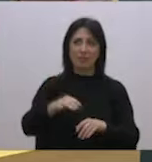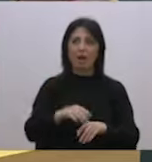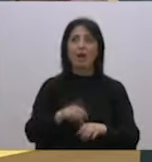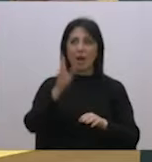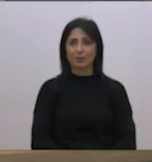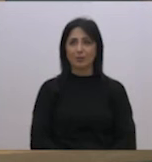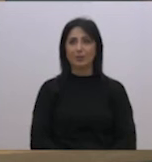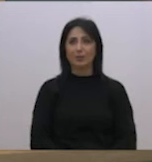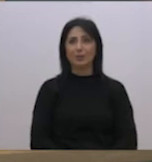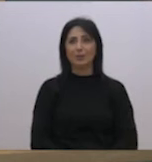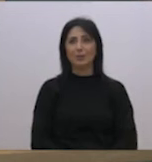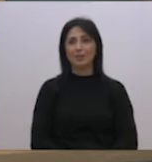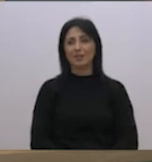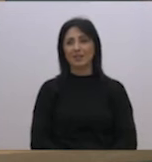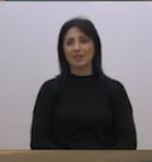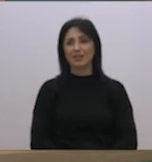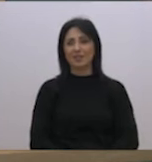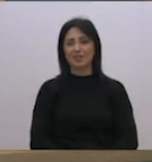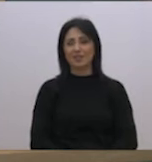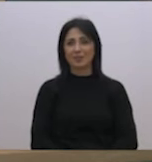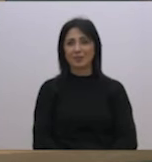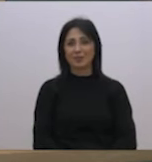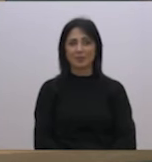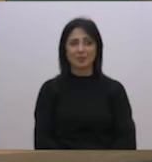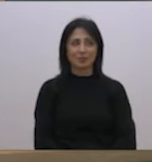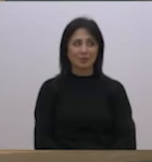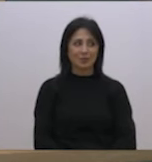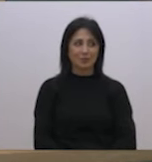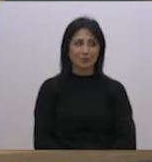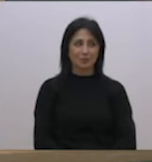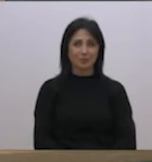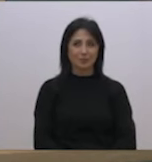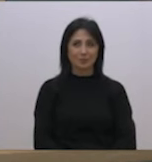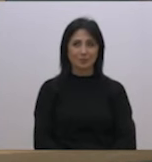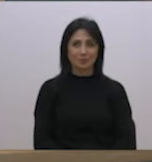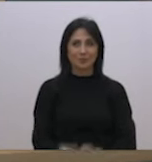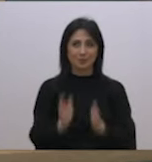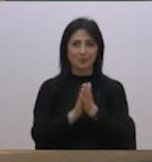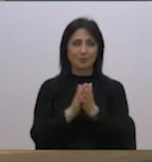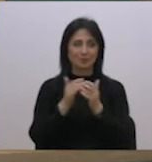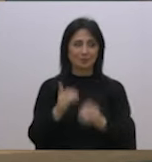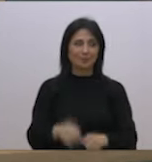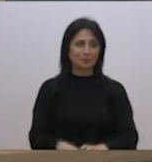rogamo, ai magistru. Madluba.